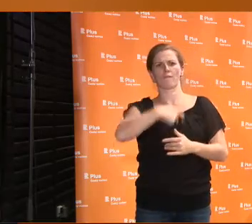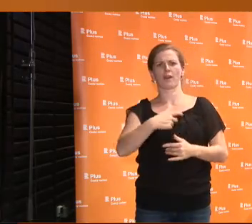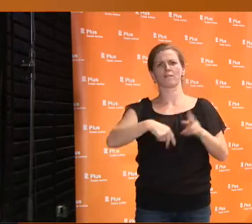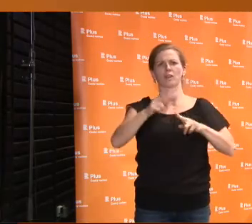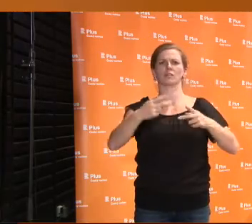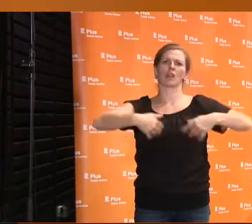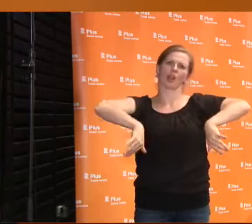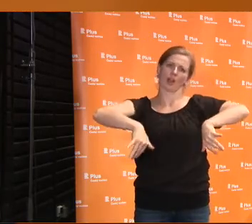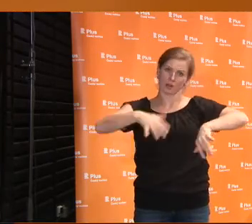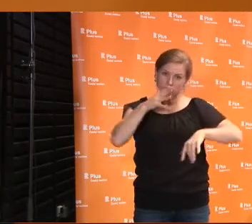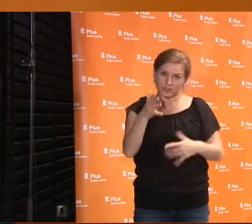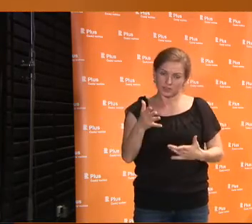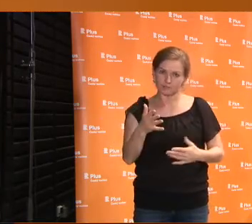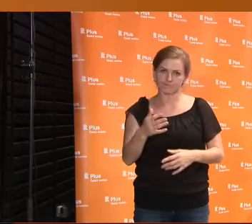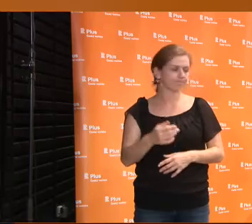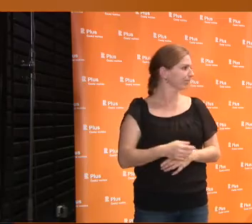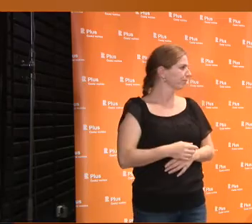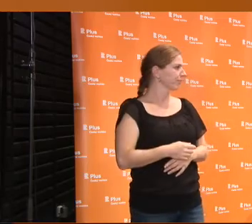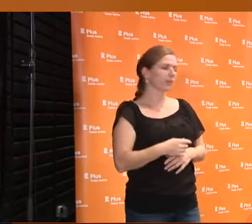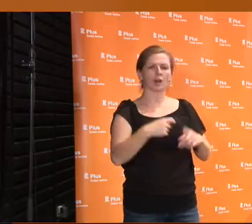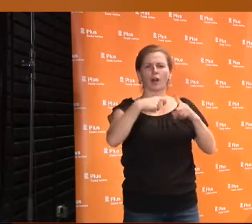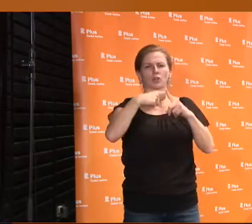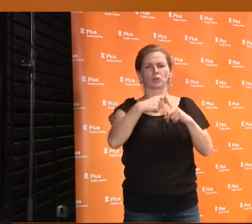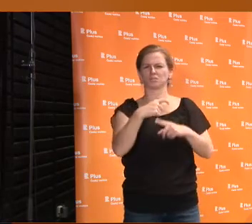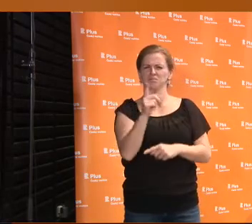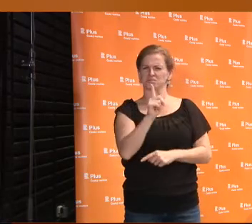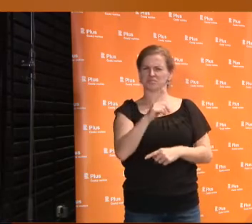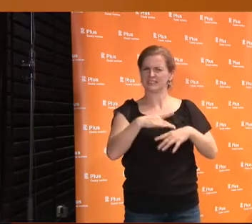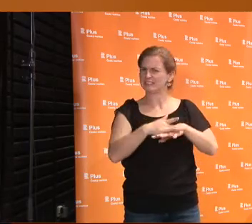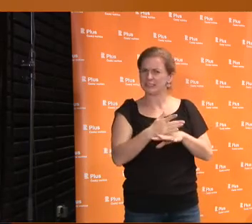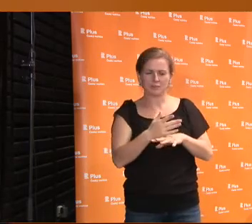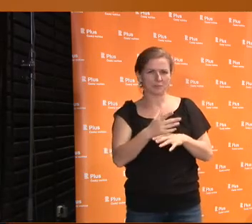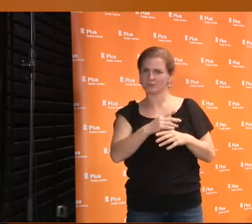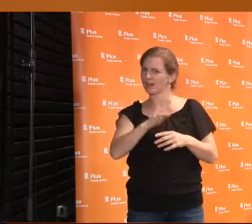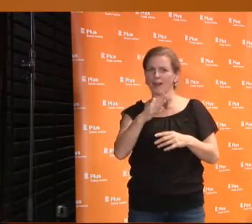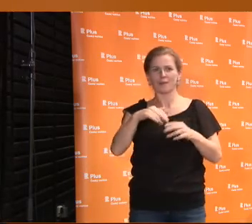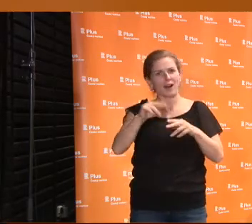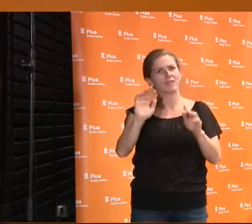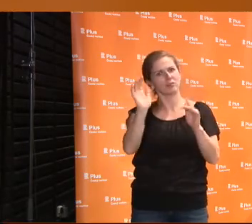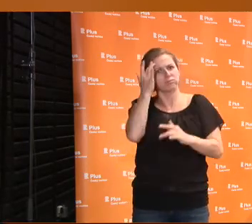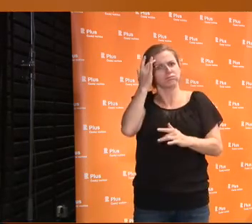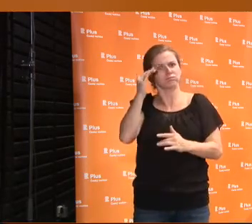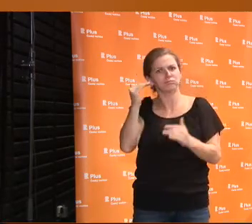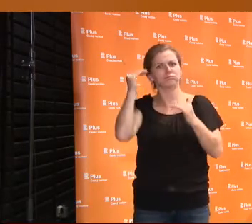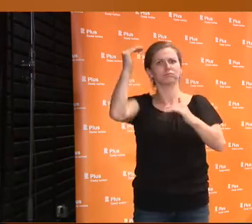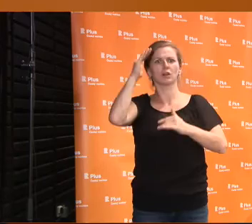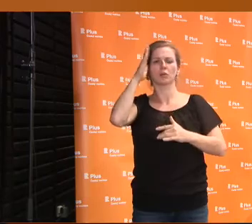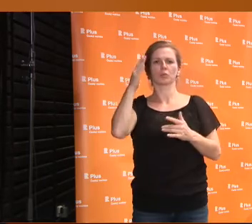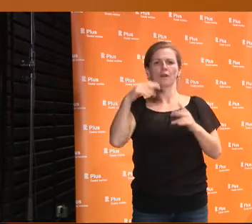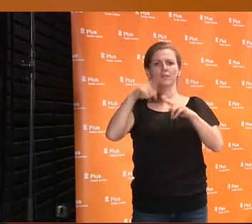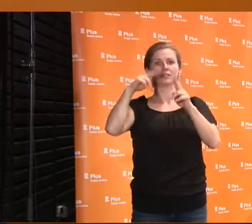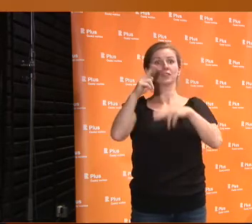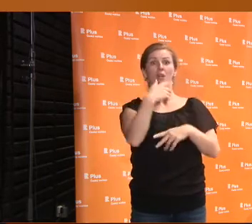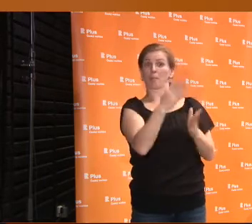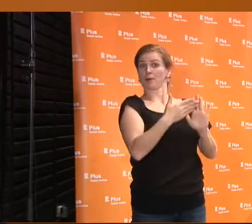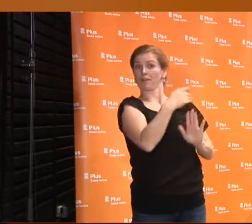Naopak, jinak té investigaci, já myslím, že tu investigaci provádíte právě tím, že kladete ty dobré otázky právě třeba i na